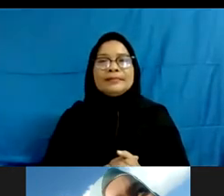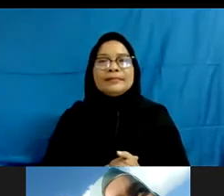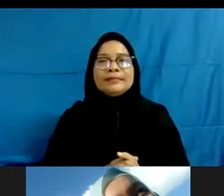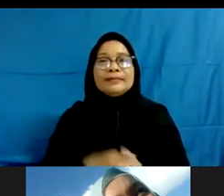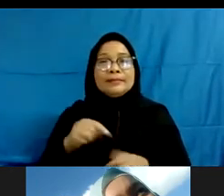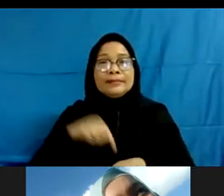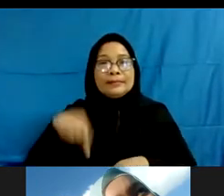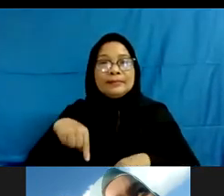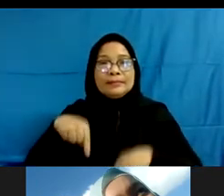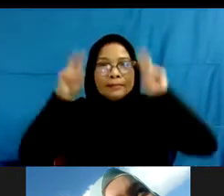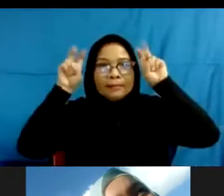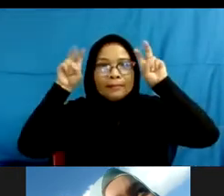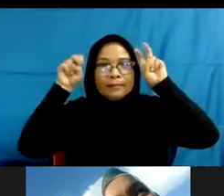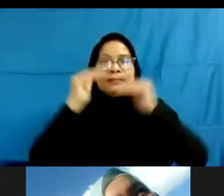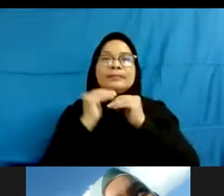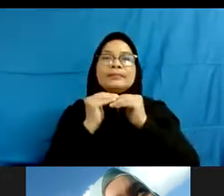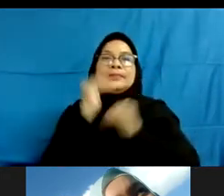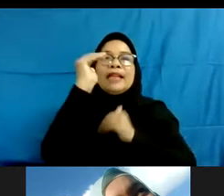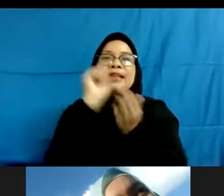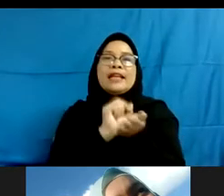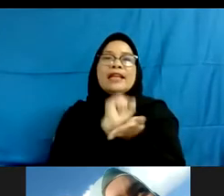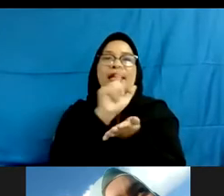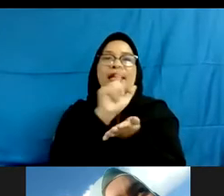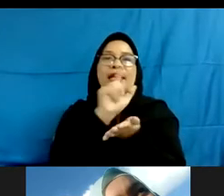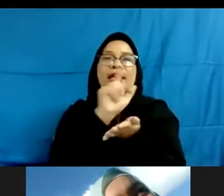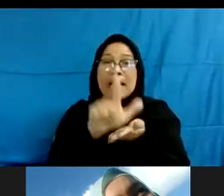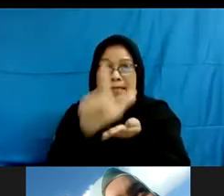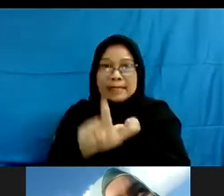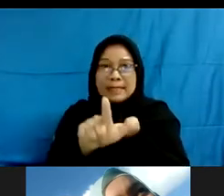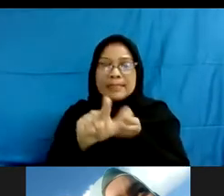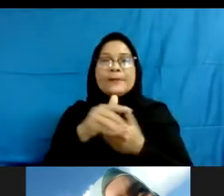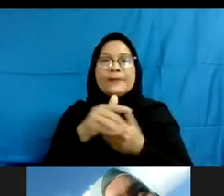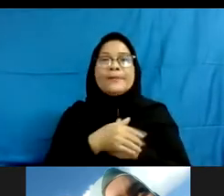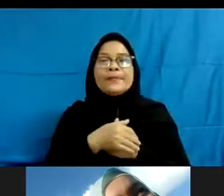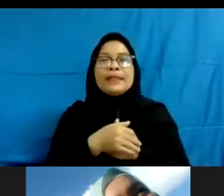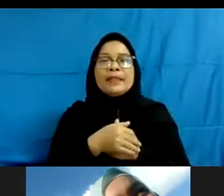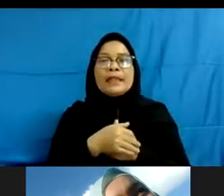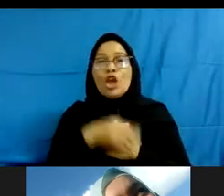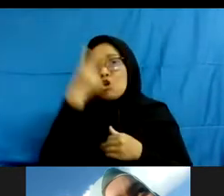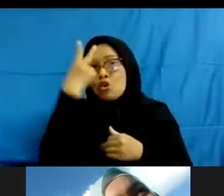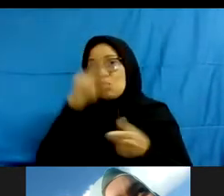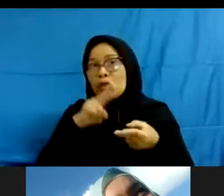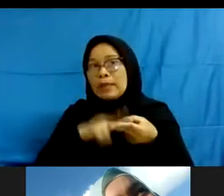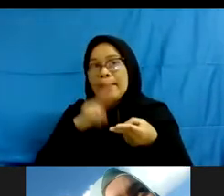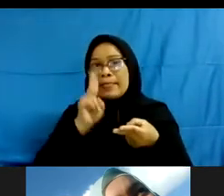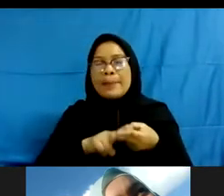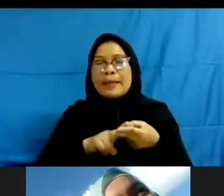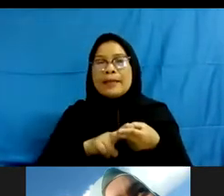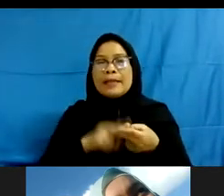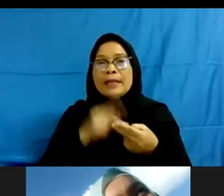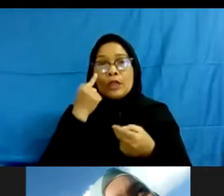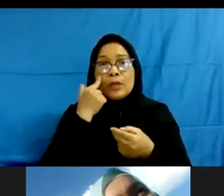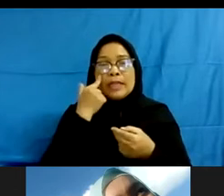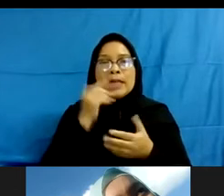mengenai meningkatkan literasi ya, meningkatkan literasi untuk teman-teman tunanetra atau sekarang